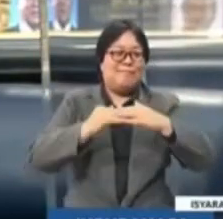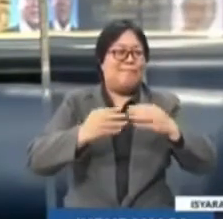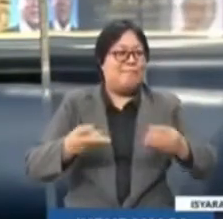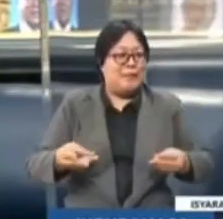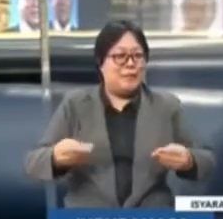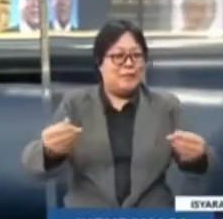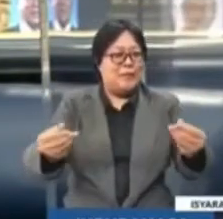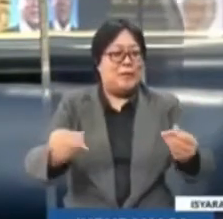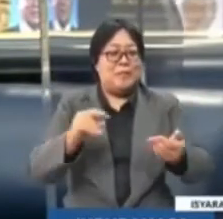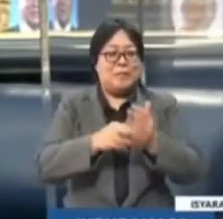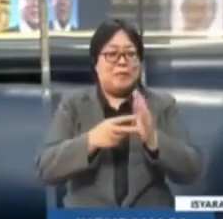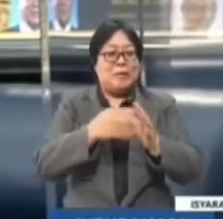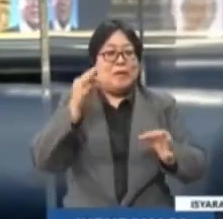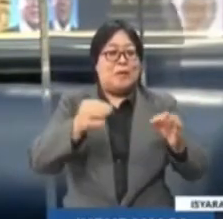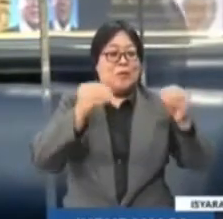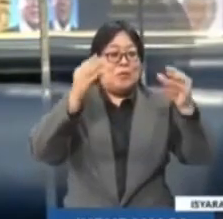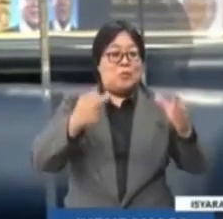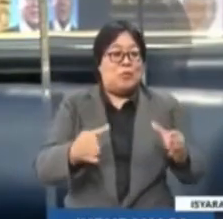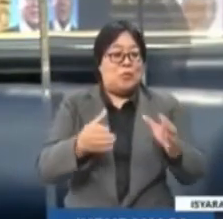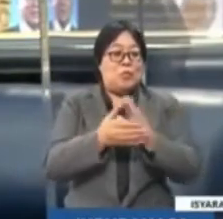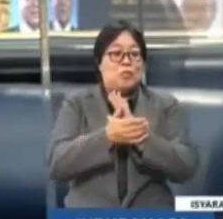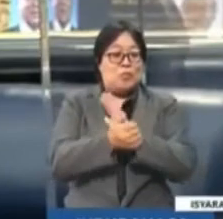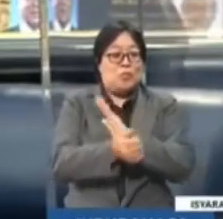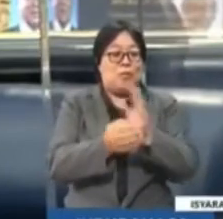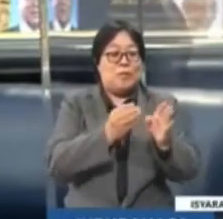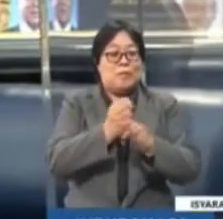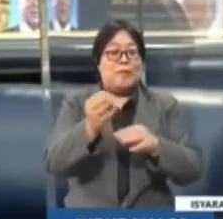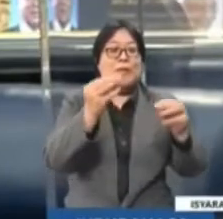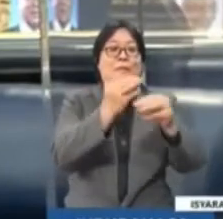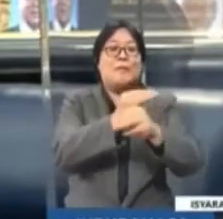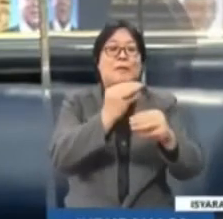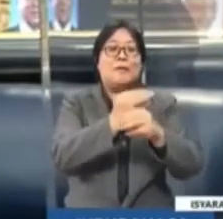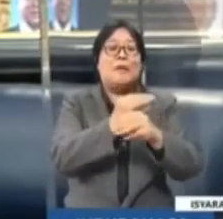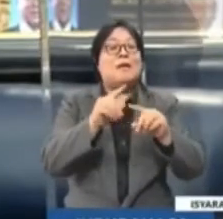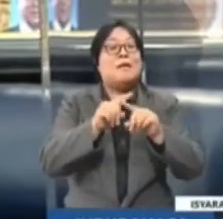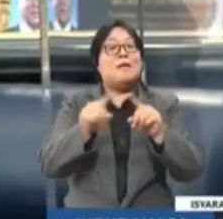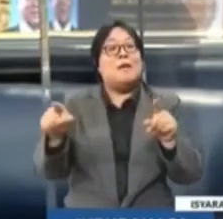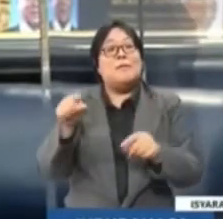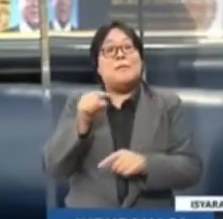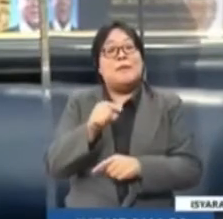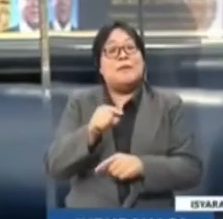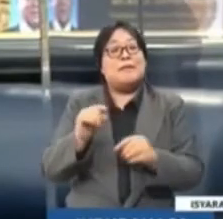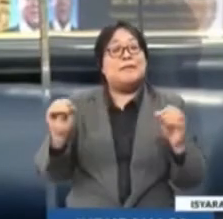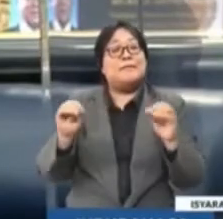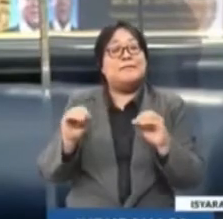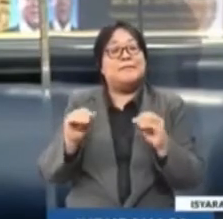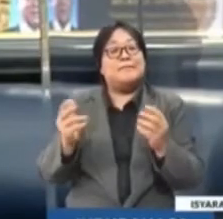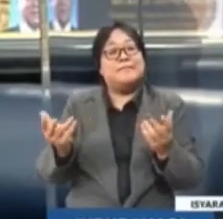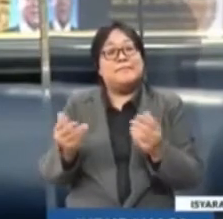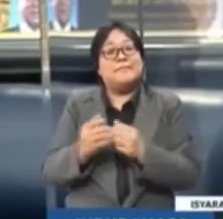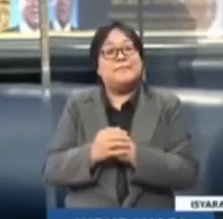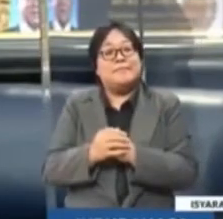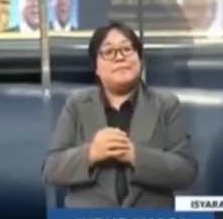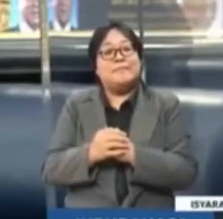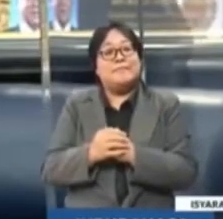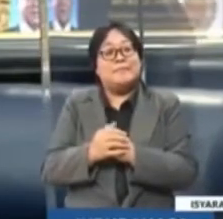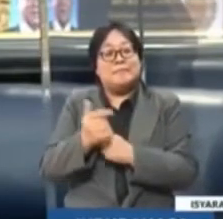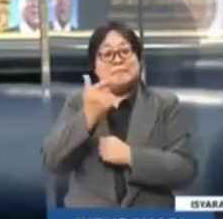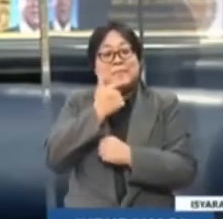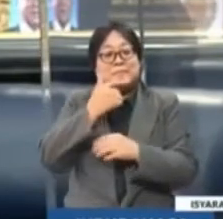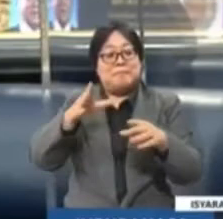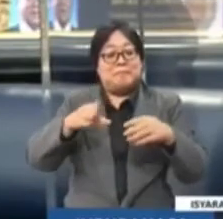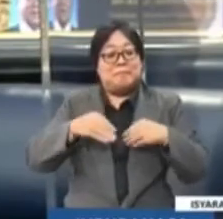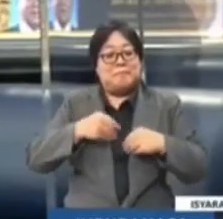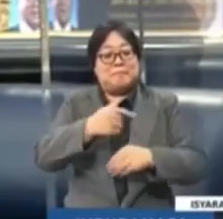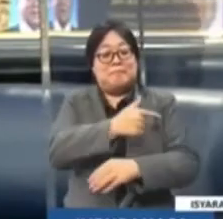pemandangan kalau guru itu dia terlatih dalam bidang matematika tetapi oleh karena dia tidak dapat tanda